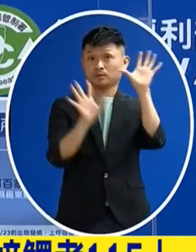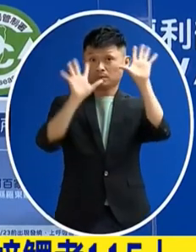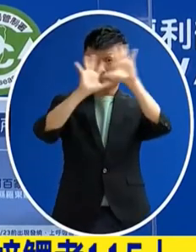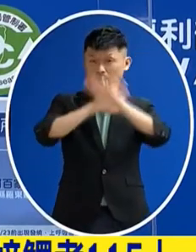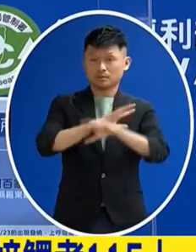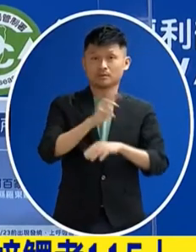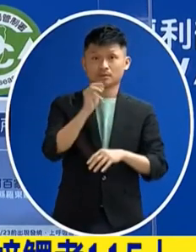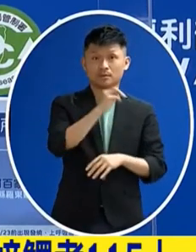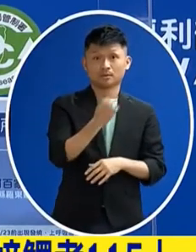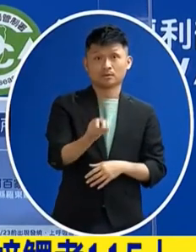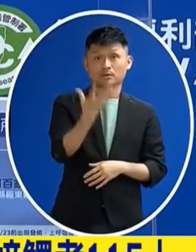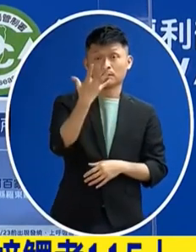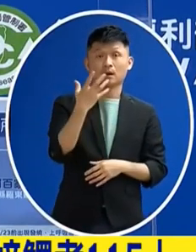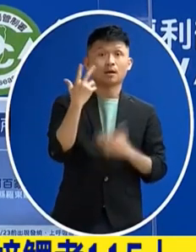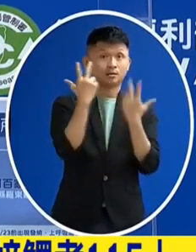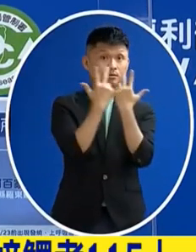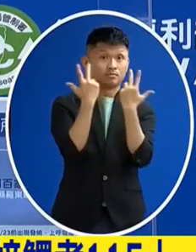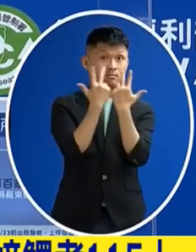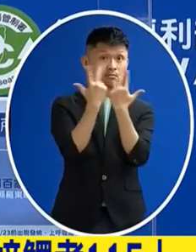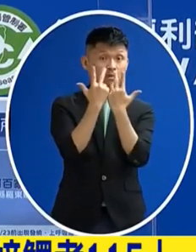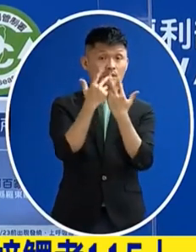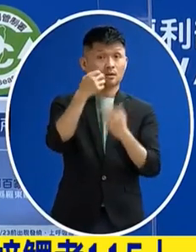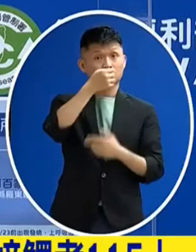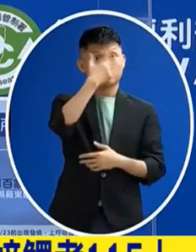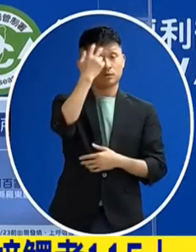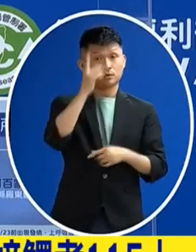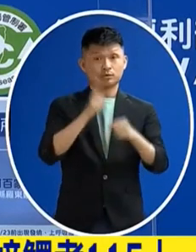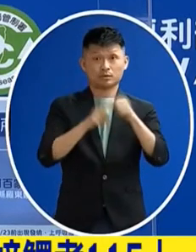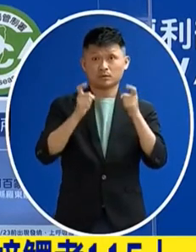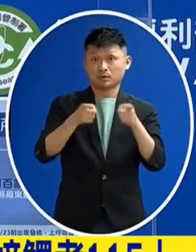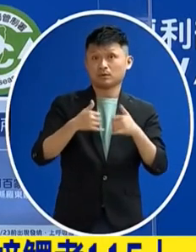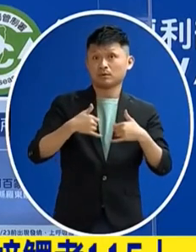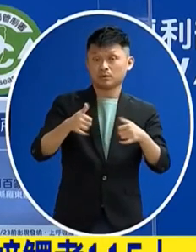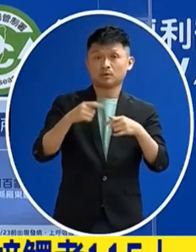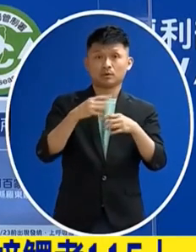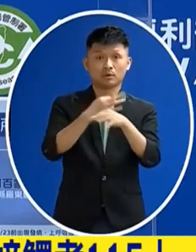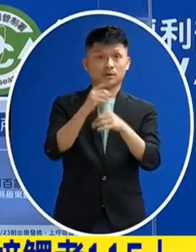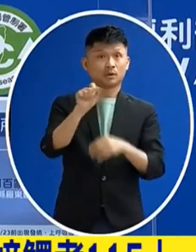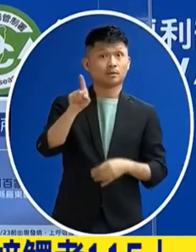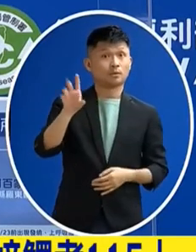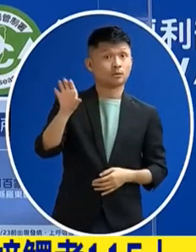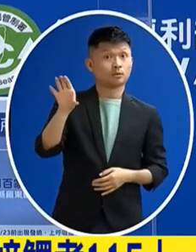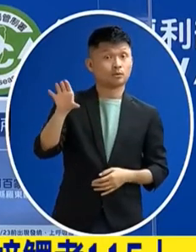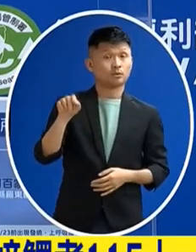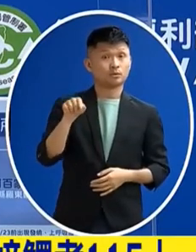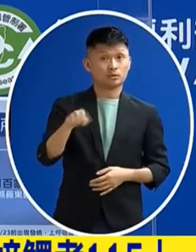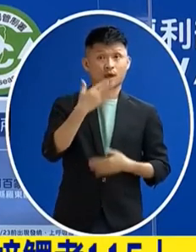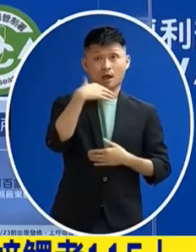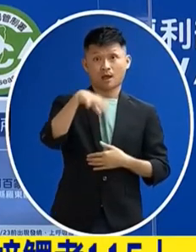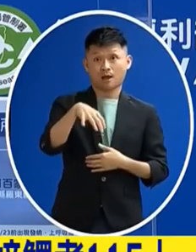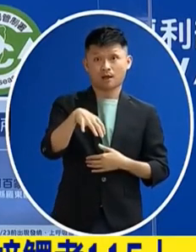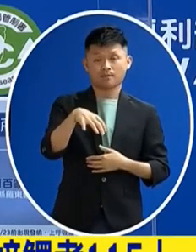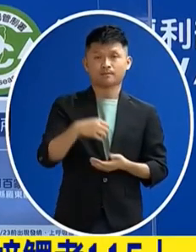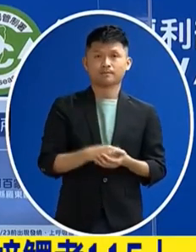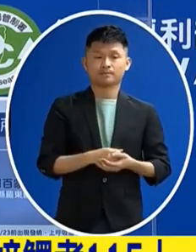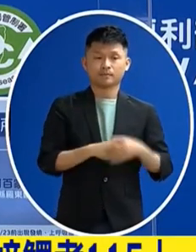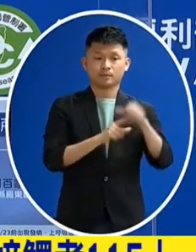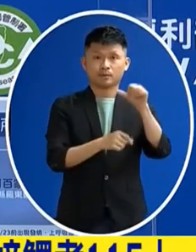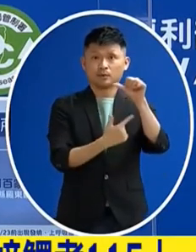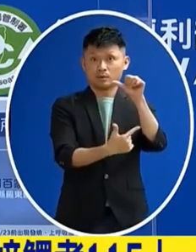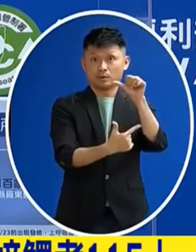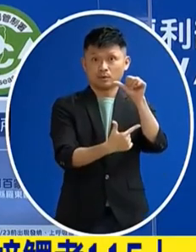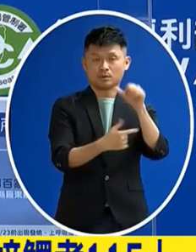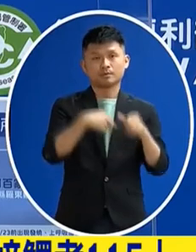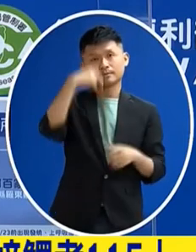金华亭餐厅新北市哈新庄区中港路199号。那5月6号哈，在